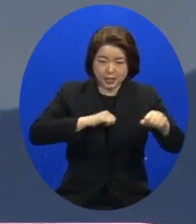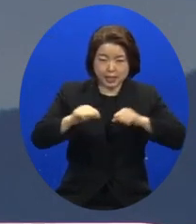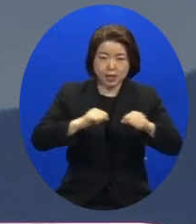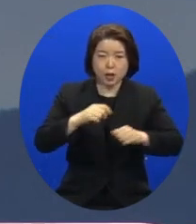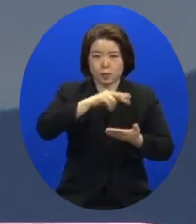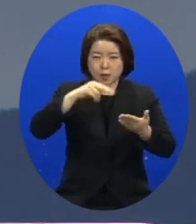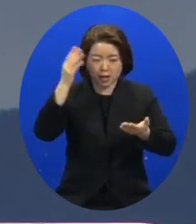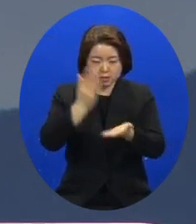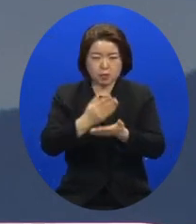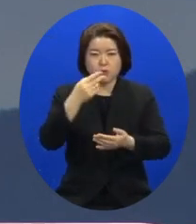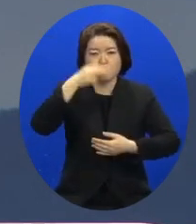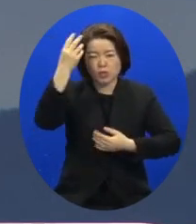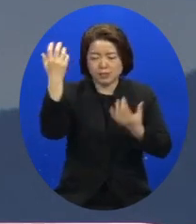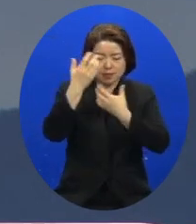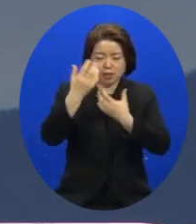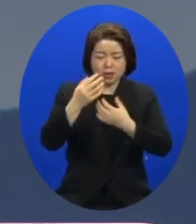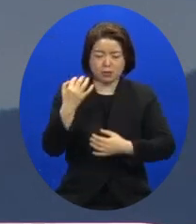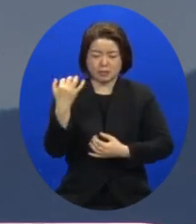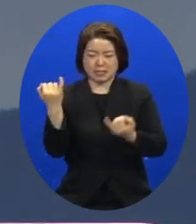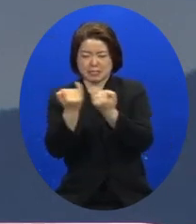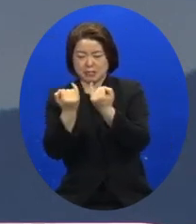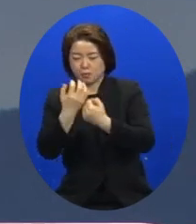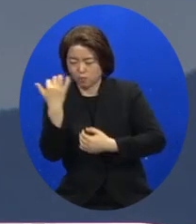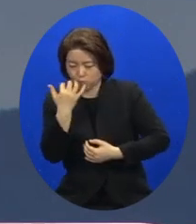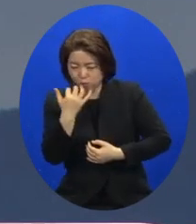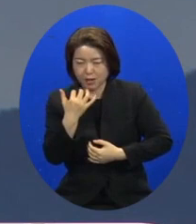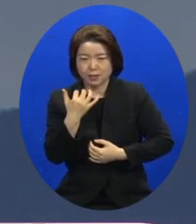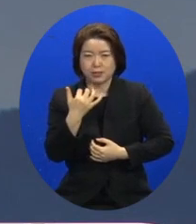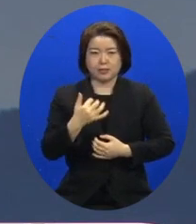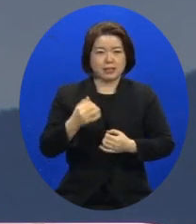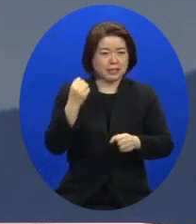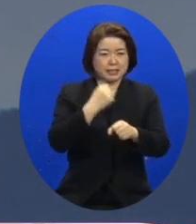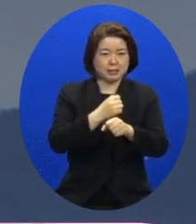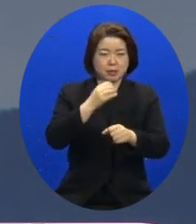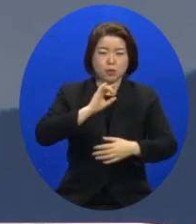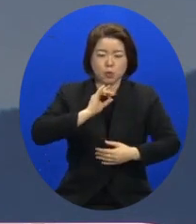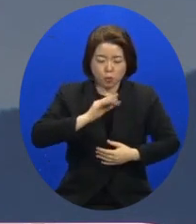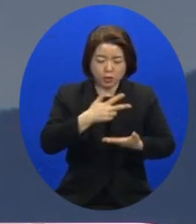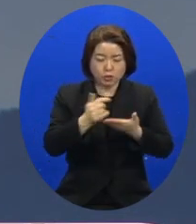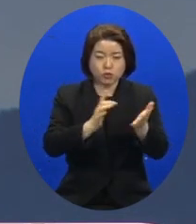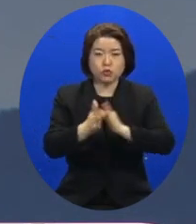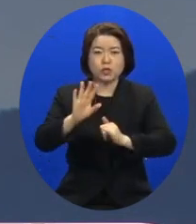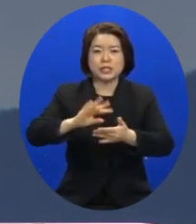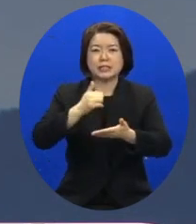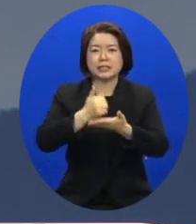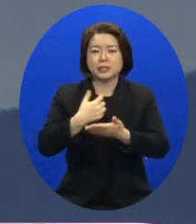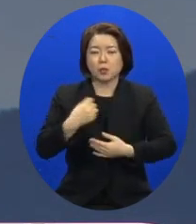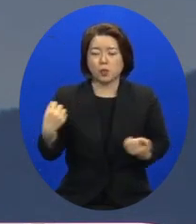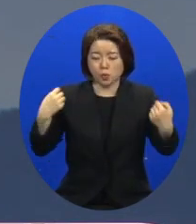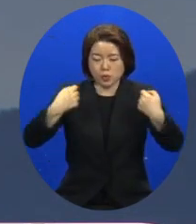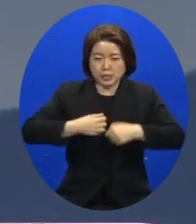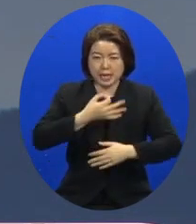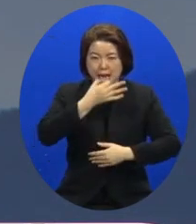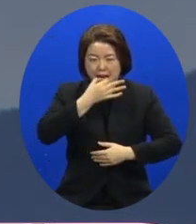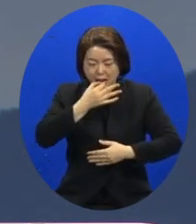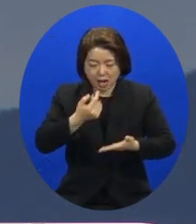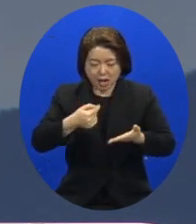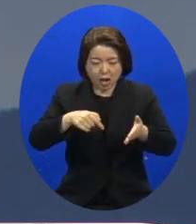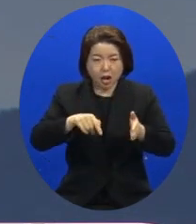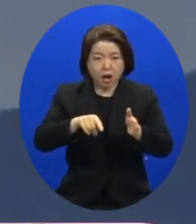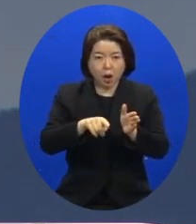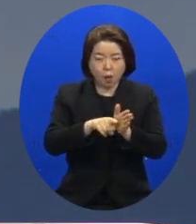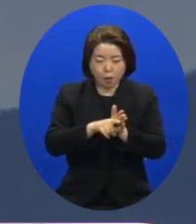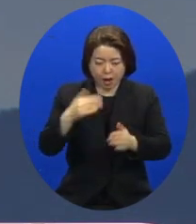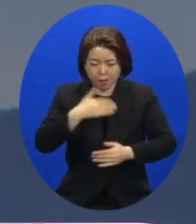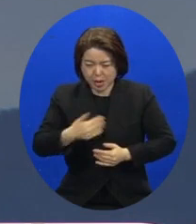음란하거나 호색하지 말며 다투거나 시기하지 말고 오직 주 예수 그리스도로 옷 입고 정욕을 위하여 육신의